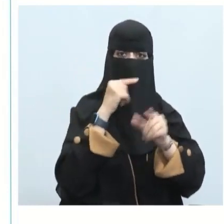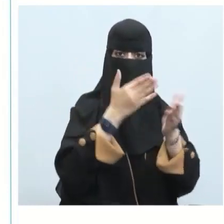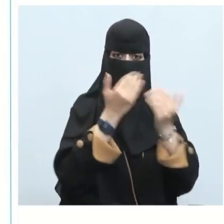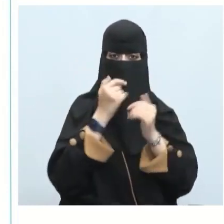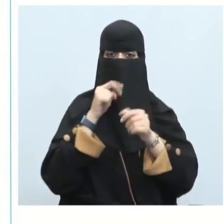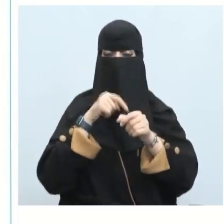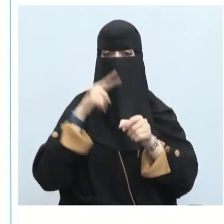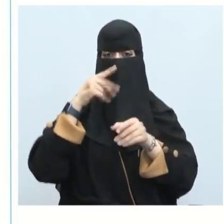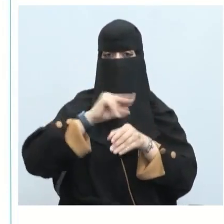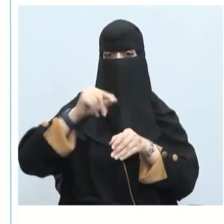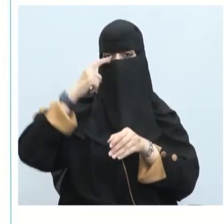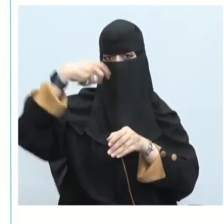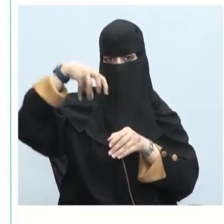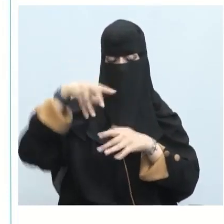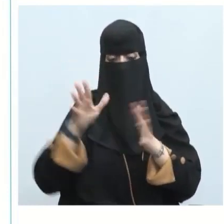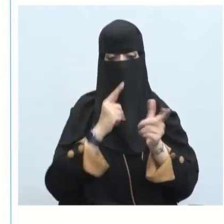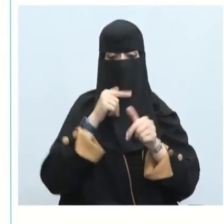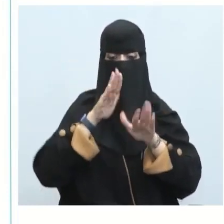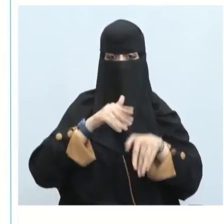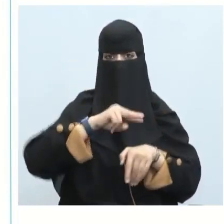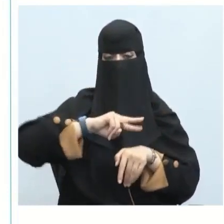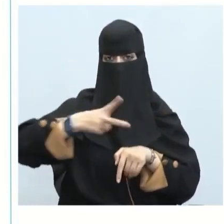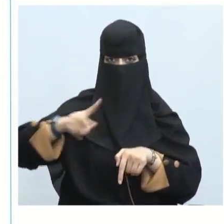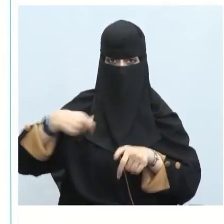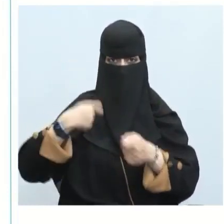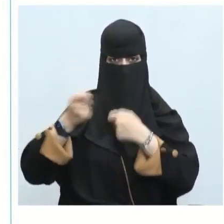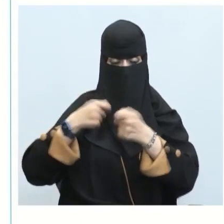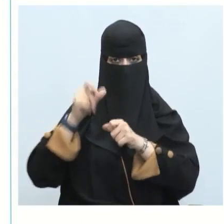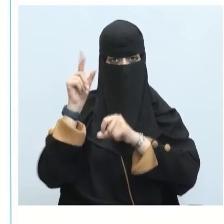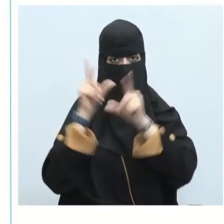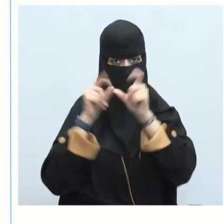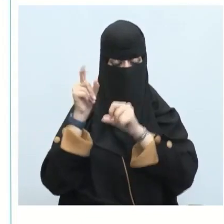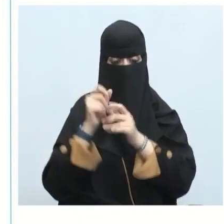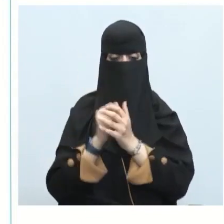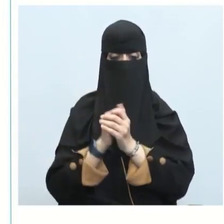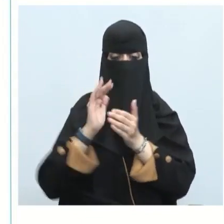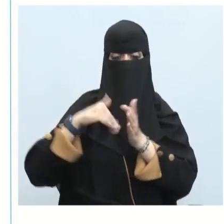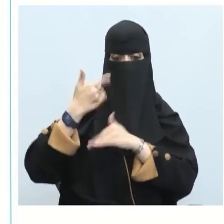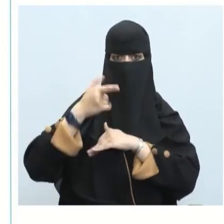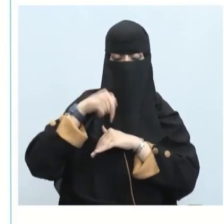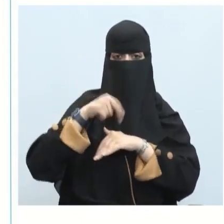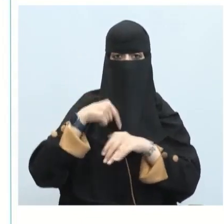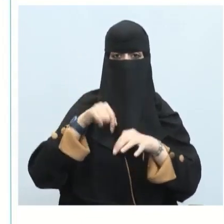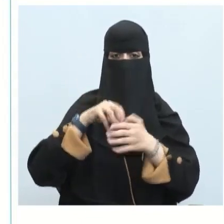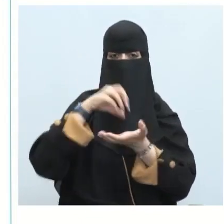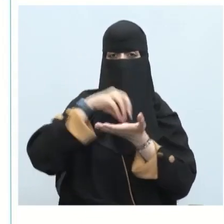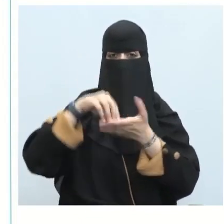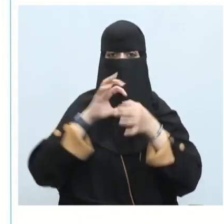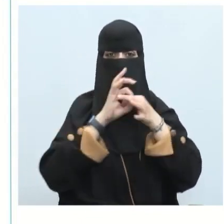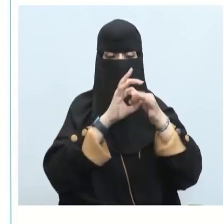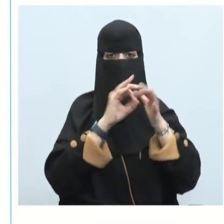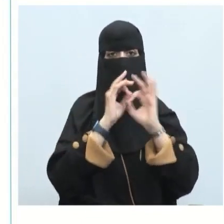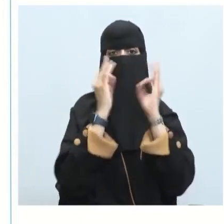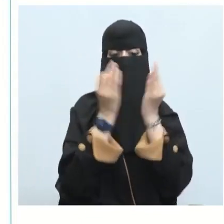متابعينهم ايضا من الانواع التسويق عبر وسائل التواصل